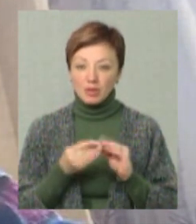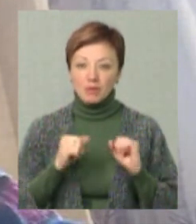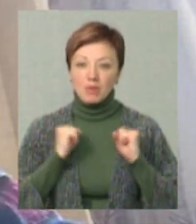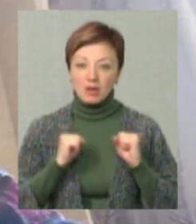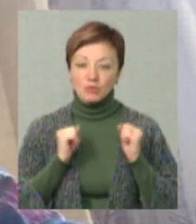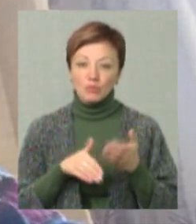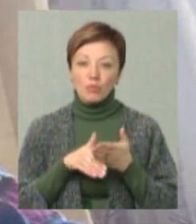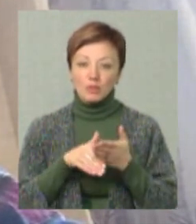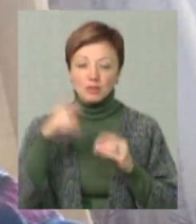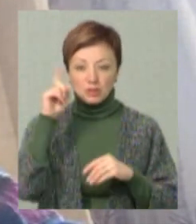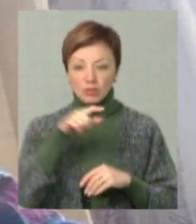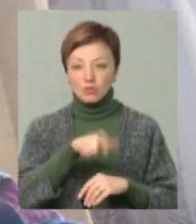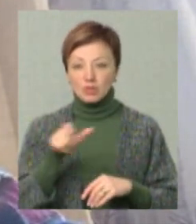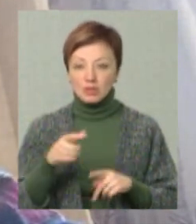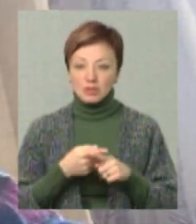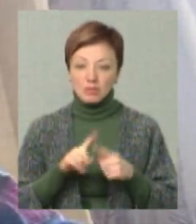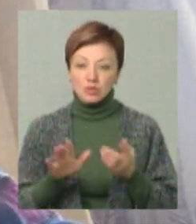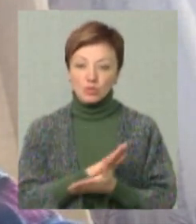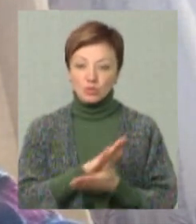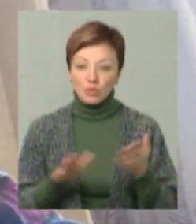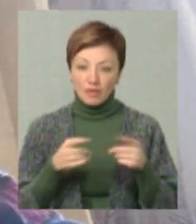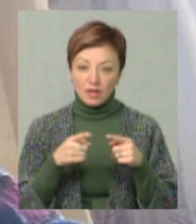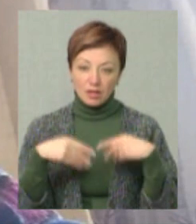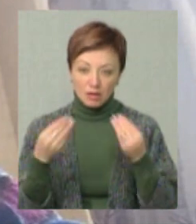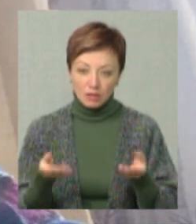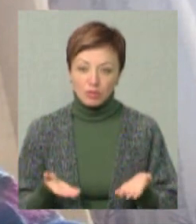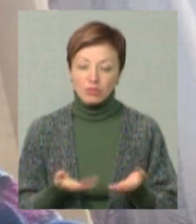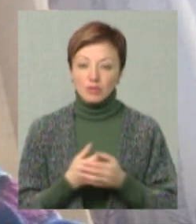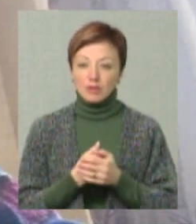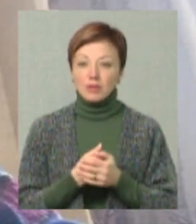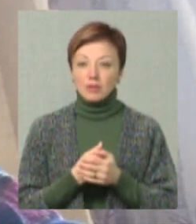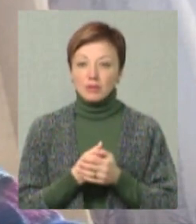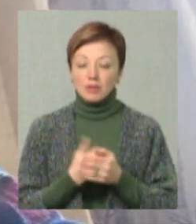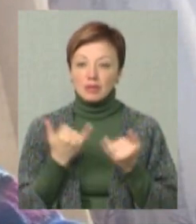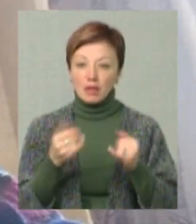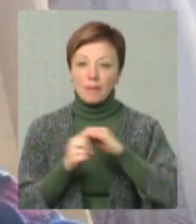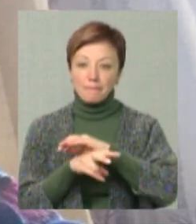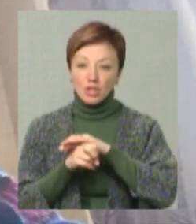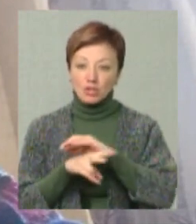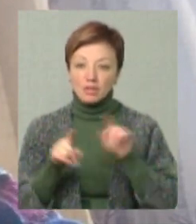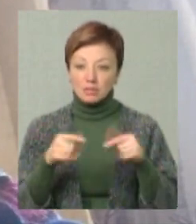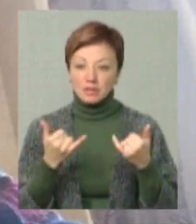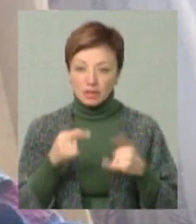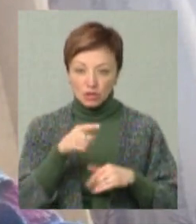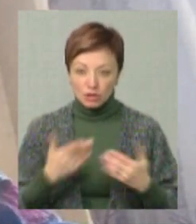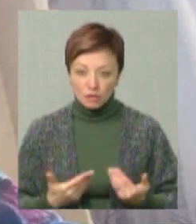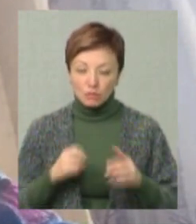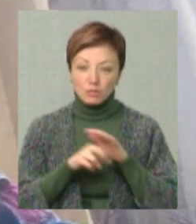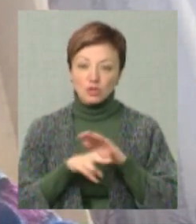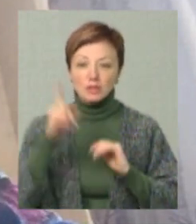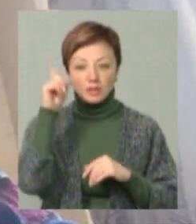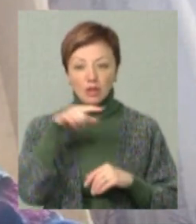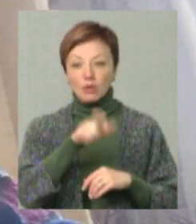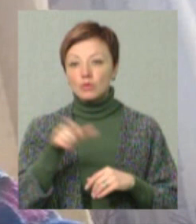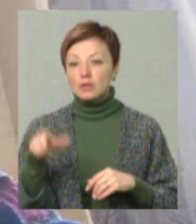і намагаються допомогти. Я знаю людей в Чернівцях, котрі безкоштовно квартири, наприклад, предоставляли для біженців, і там зараз живуть біженці. Я знаю